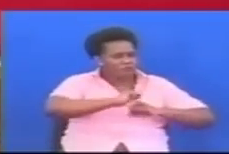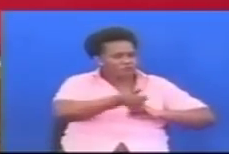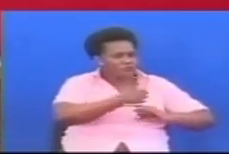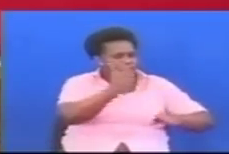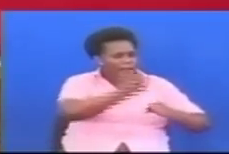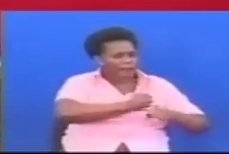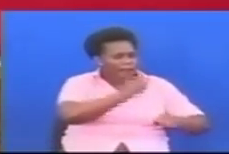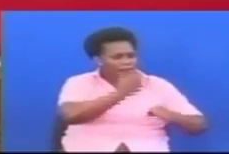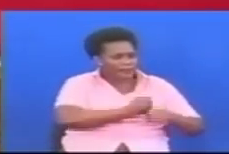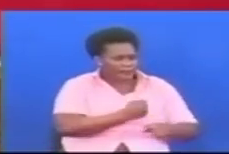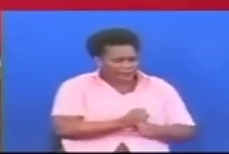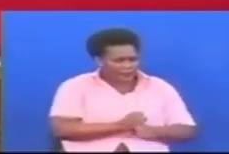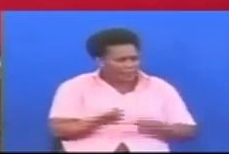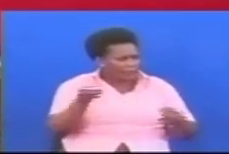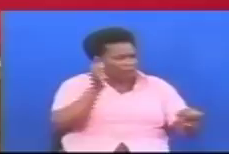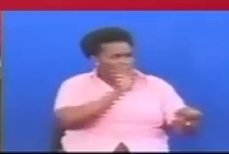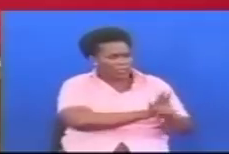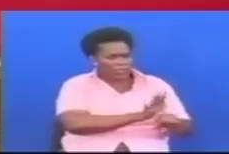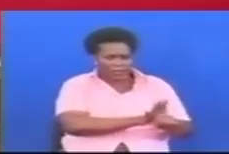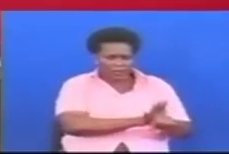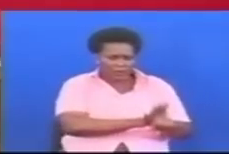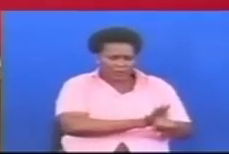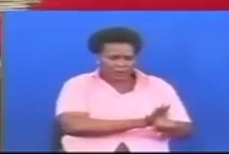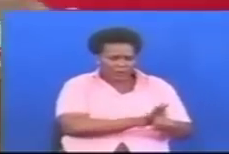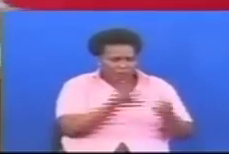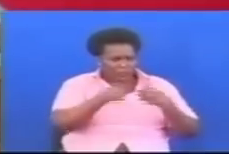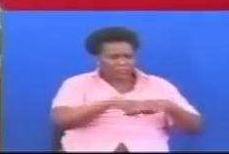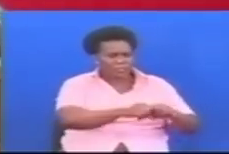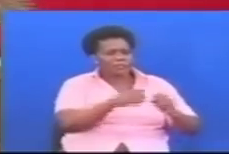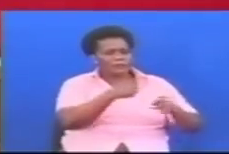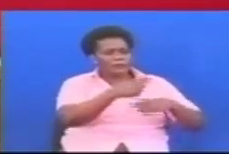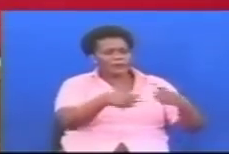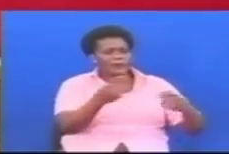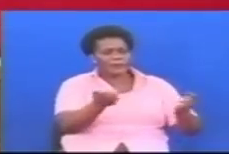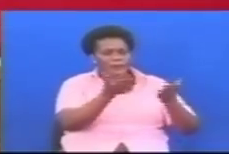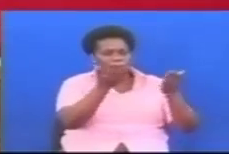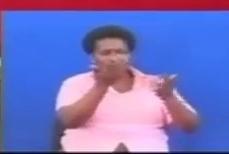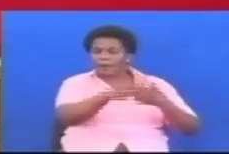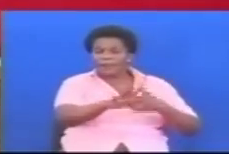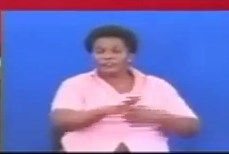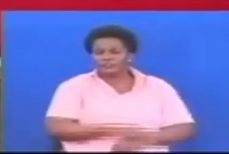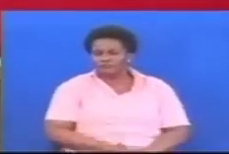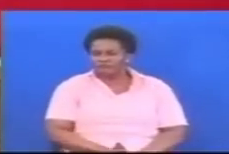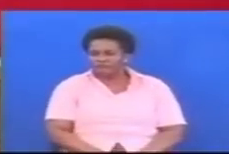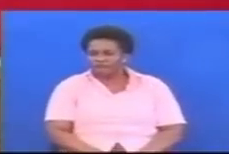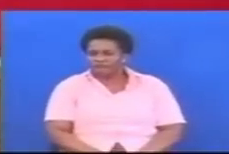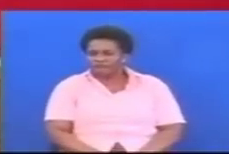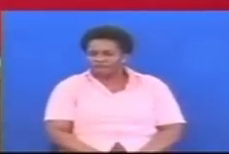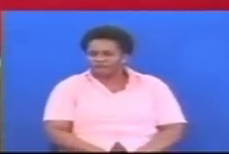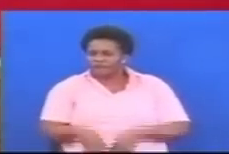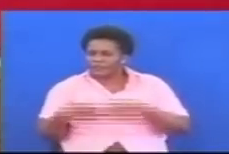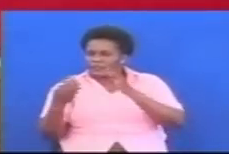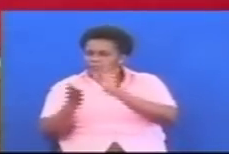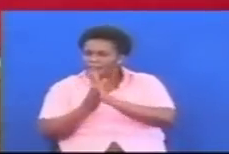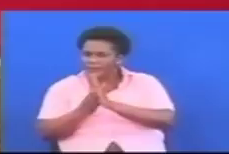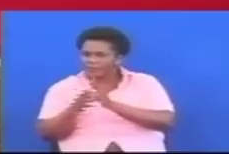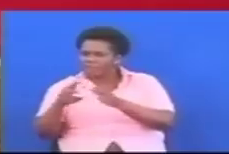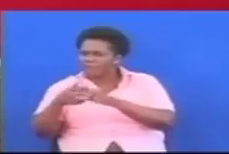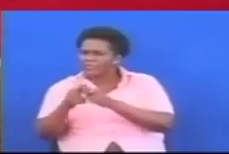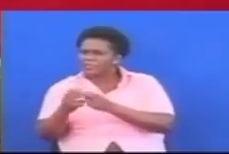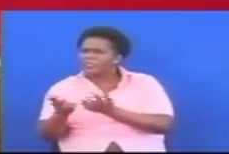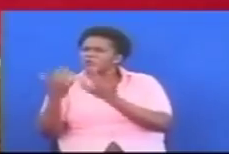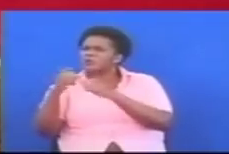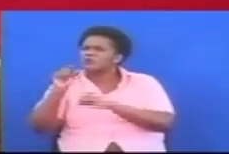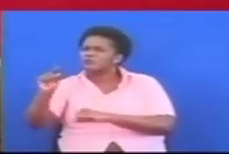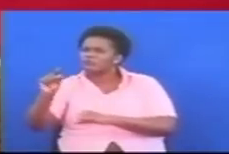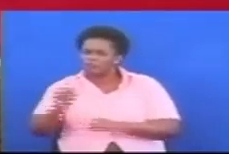permit kwa wataalamu wanaotekeleza miradi ya maji; tisa, uwezo mdogo wa wakandarasi;